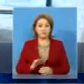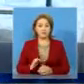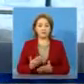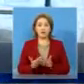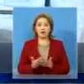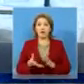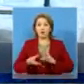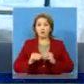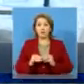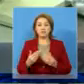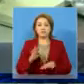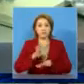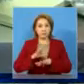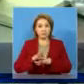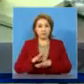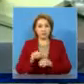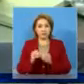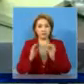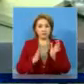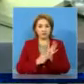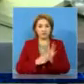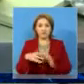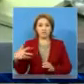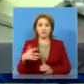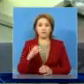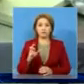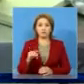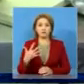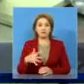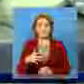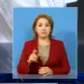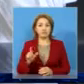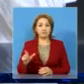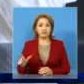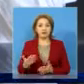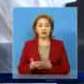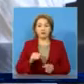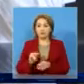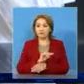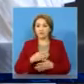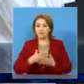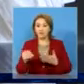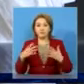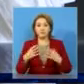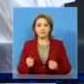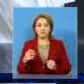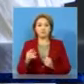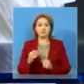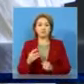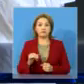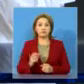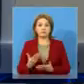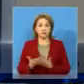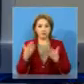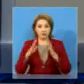0,3%. Общее количество заболевших COVID-19 – 3553. Выписано 3411 пациентов.